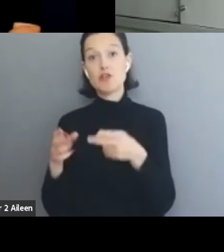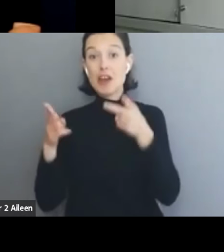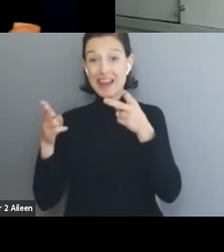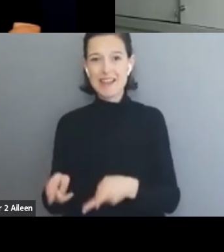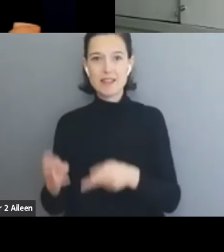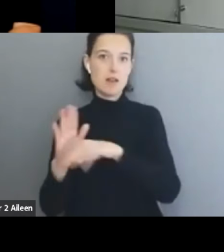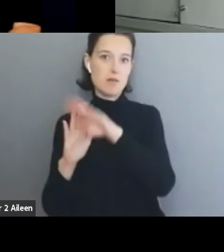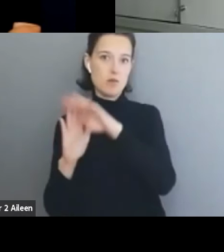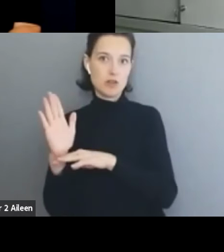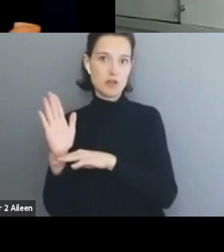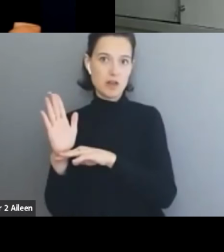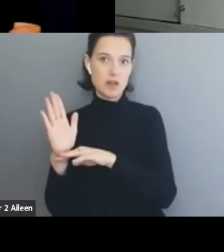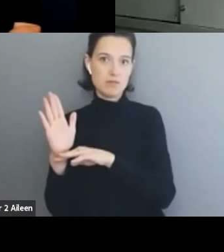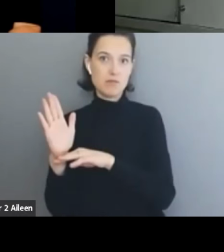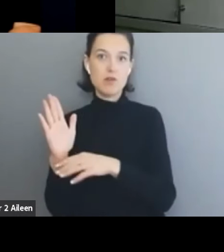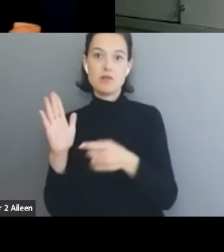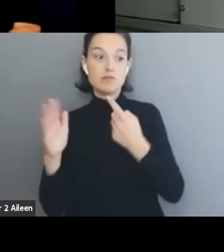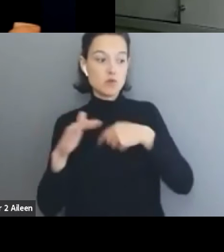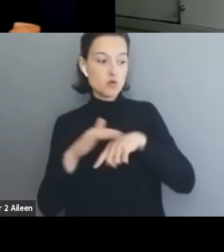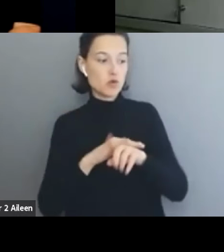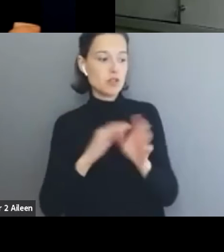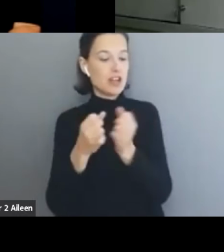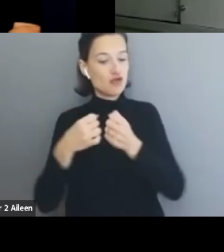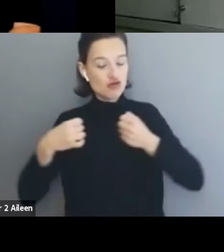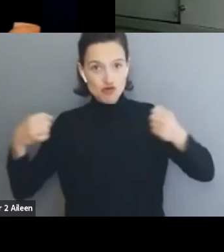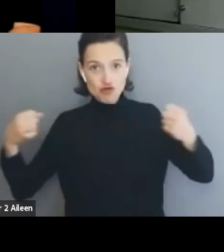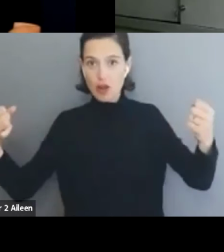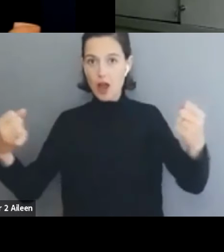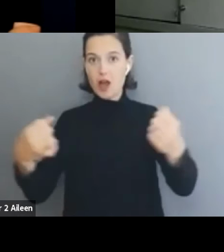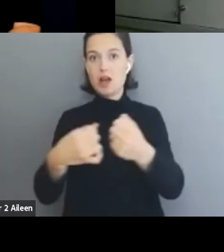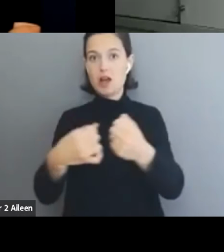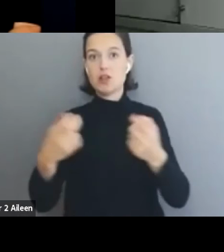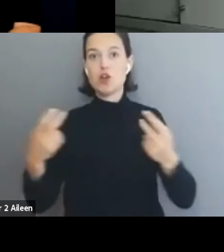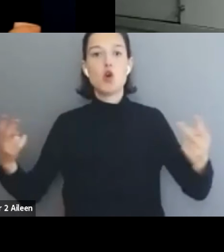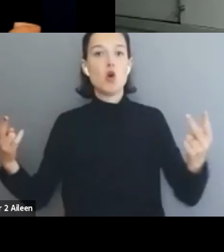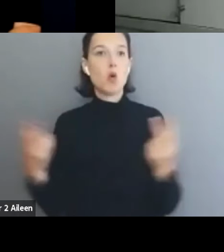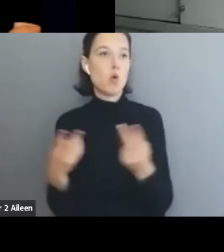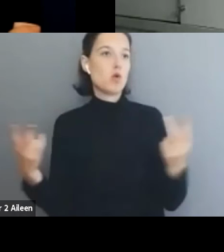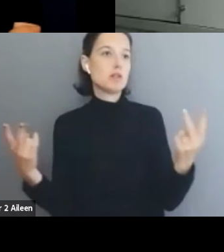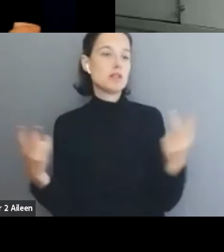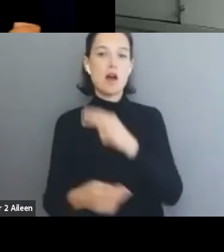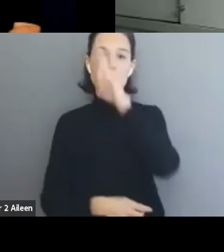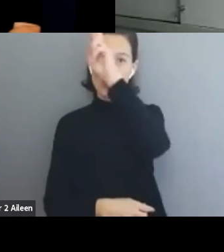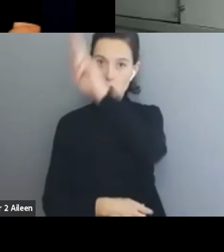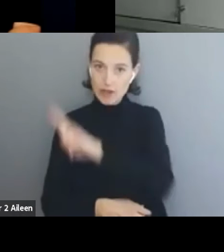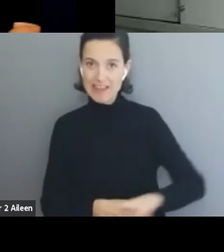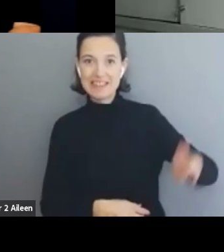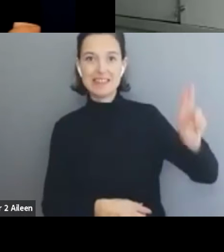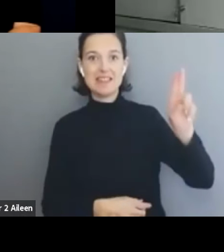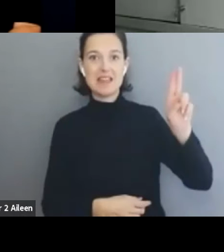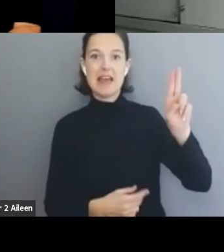eine staatliche Institution oder zum Beispiel eine Universität, eine